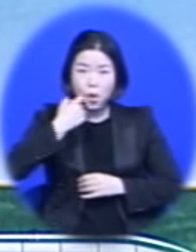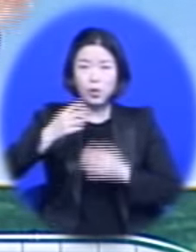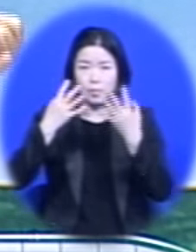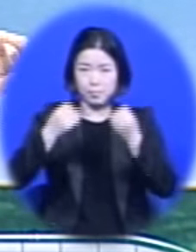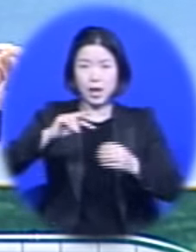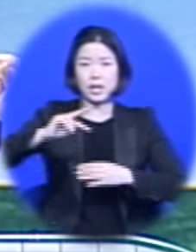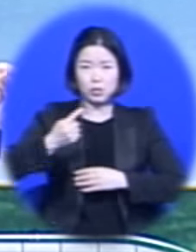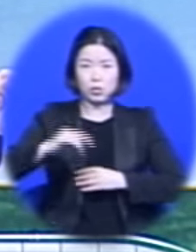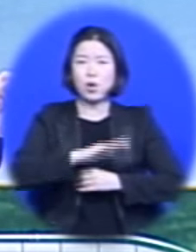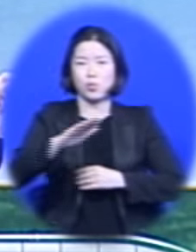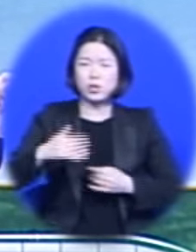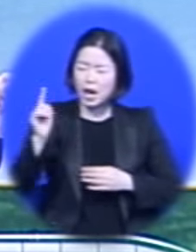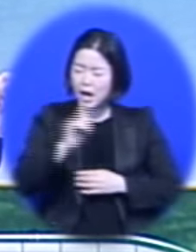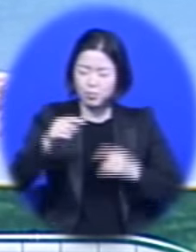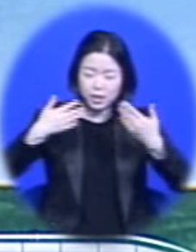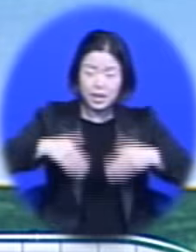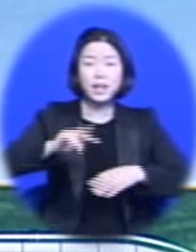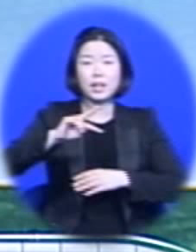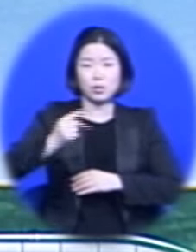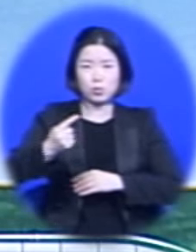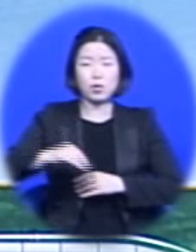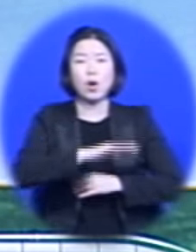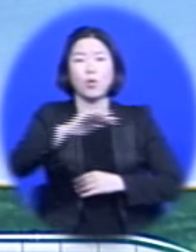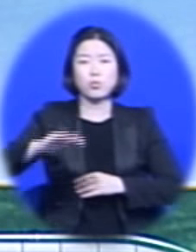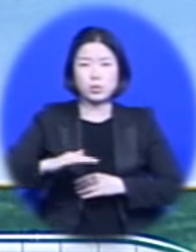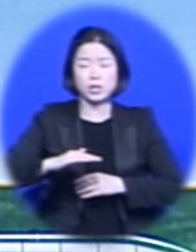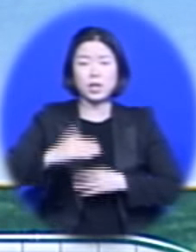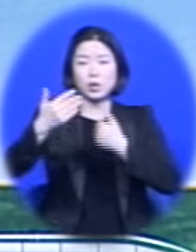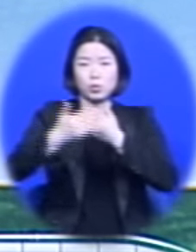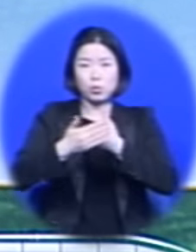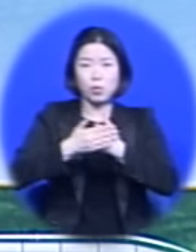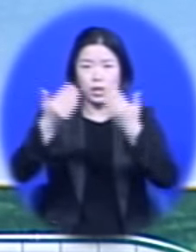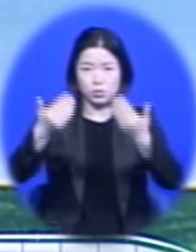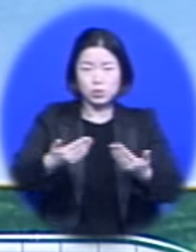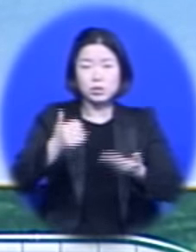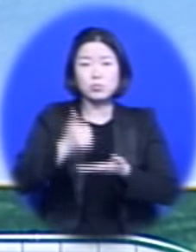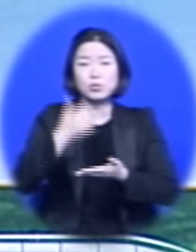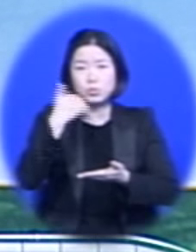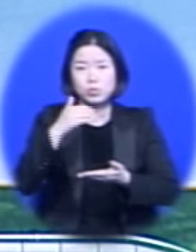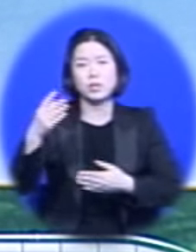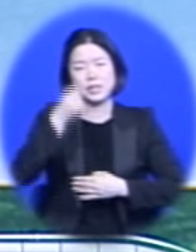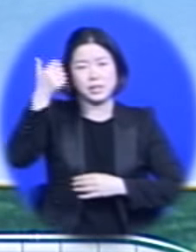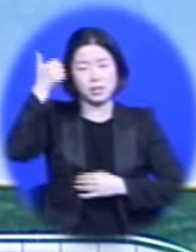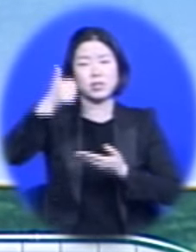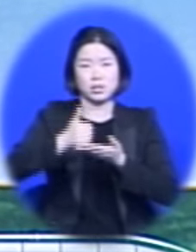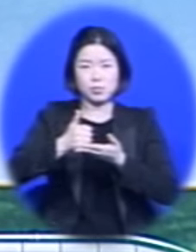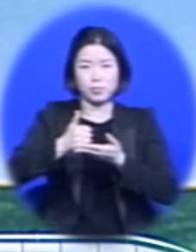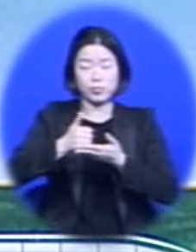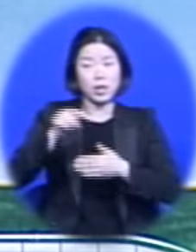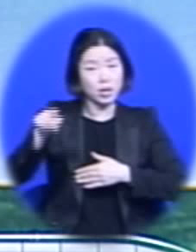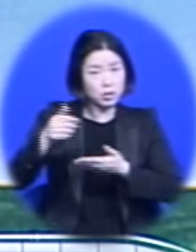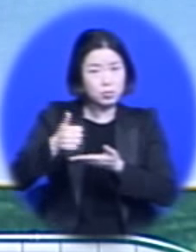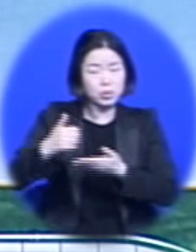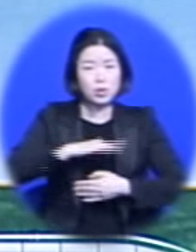우리가 아무리 약해도 우리를 도와주시는 분이 성령님이시라니까요. 그 성령님께서 우리가